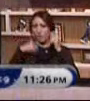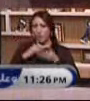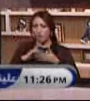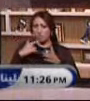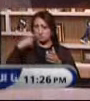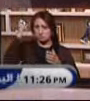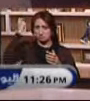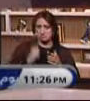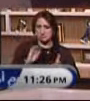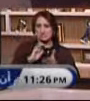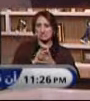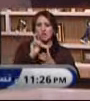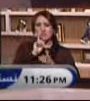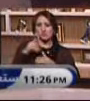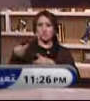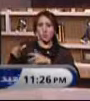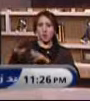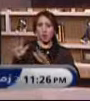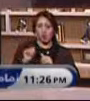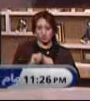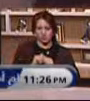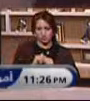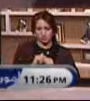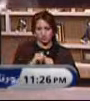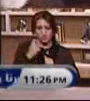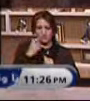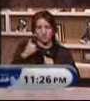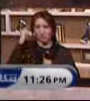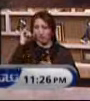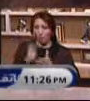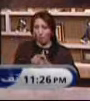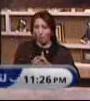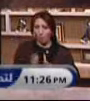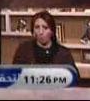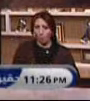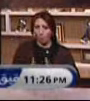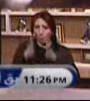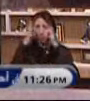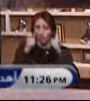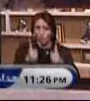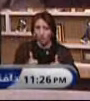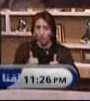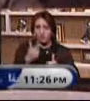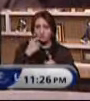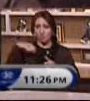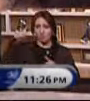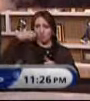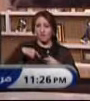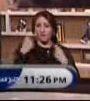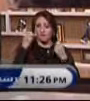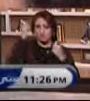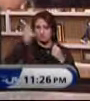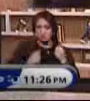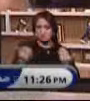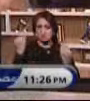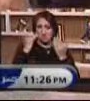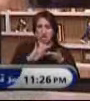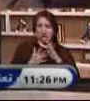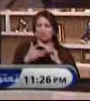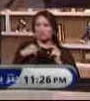أنه طين حقير فصال تيها وعربت، وكسى الخز جسمه